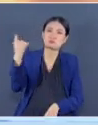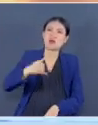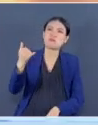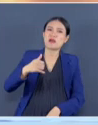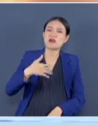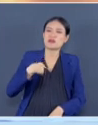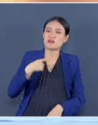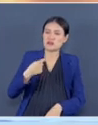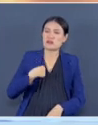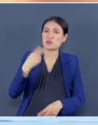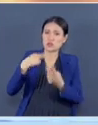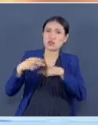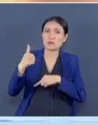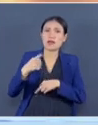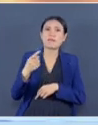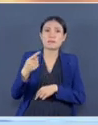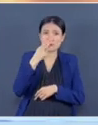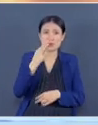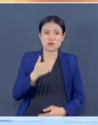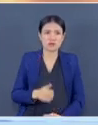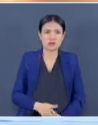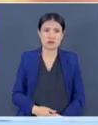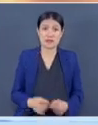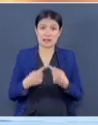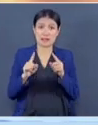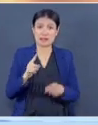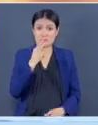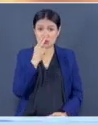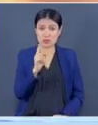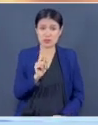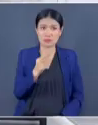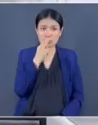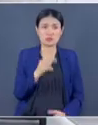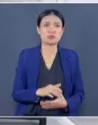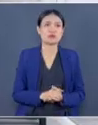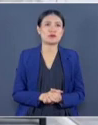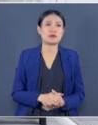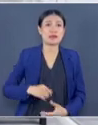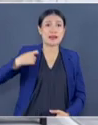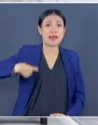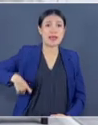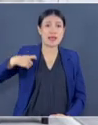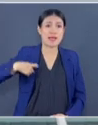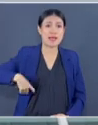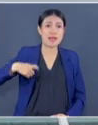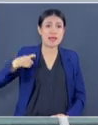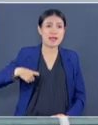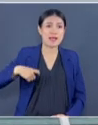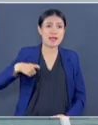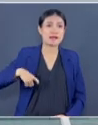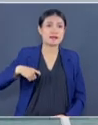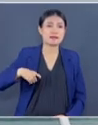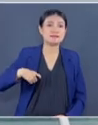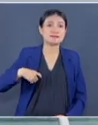จน์จริงๆแต่ก่อนอื่นเลยเราไปดูอีกหนึ่งท่านฮะคุณผู้ชมฮะผมเชื่อว่าน่าจะได้ดูอยู่ฮะพี่รณฮะทนายรณรงค์แก้วเพชรนี่เมื่อวานนี้ทีมข่าวเราไป